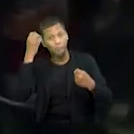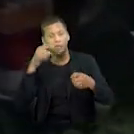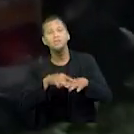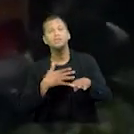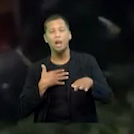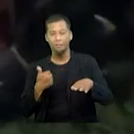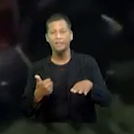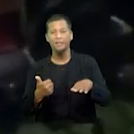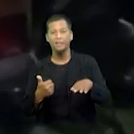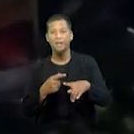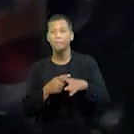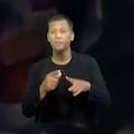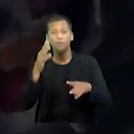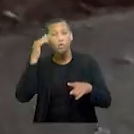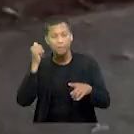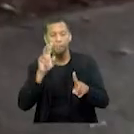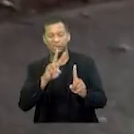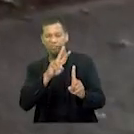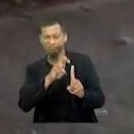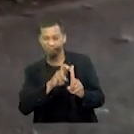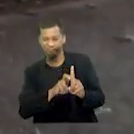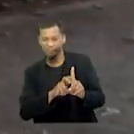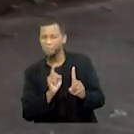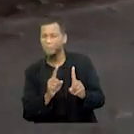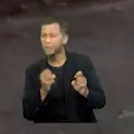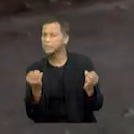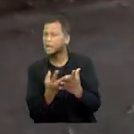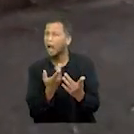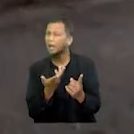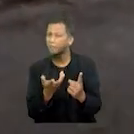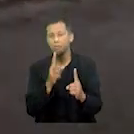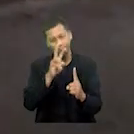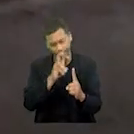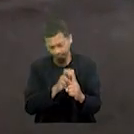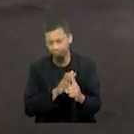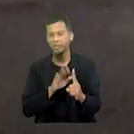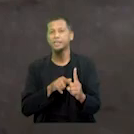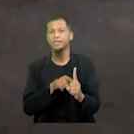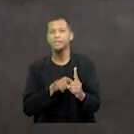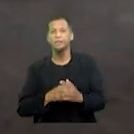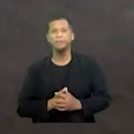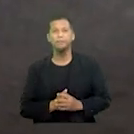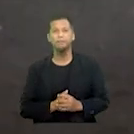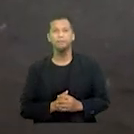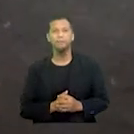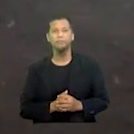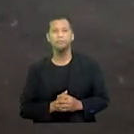Mapolsek Kalisat guna menyelidiki penyebab kecelakaan. Dari Jember, Jawa Timur, Bambang Sugiyarto melaporkan.